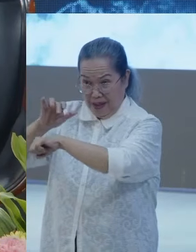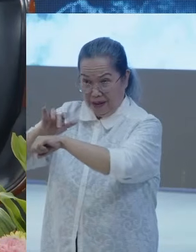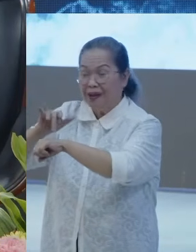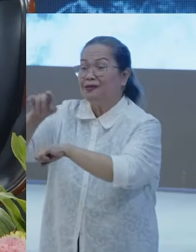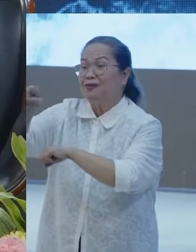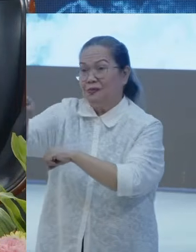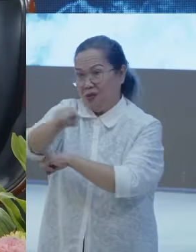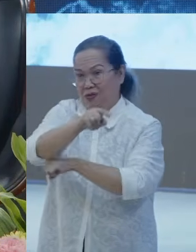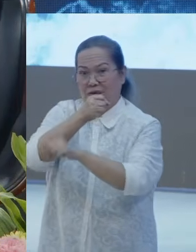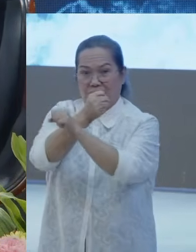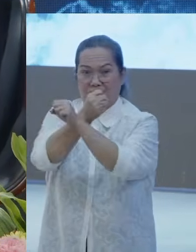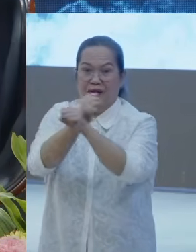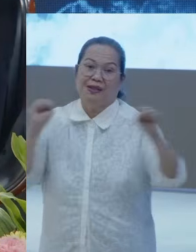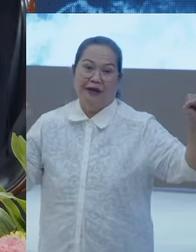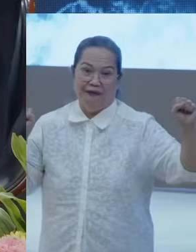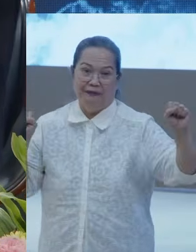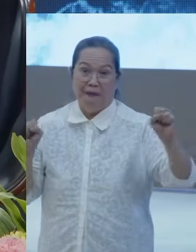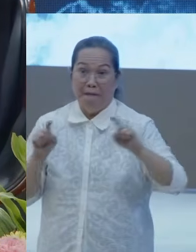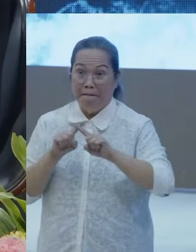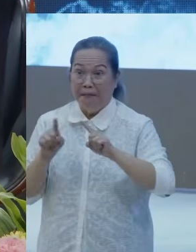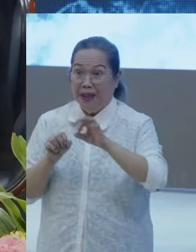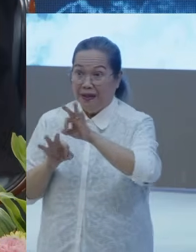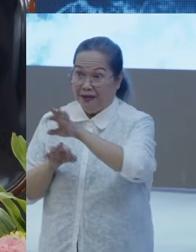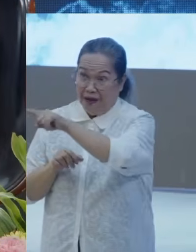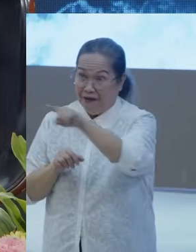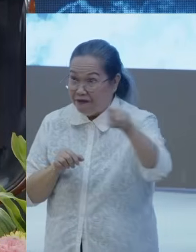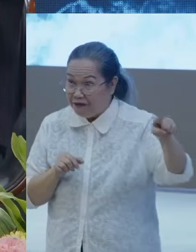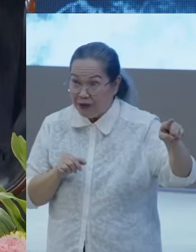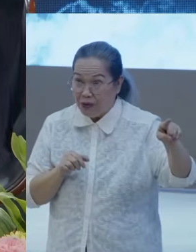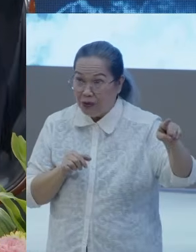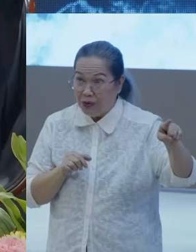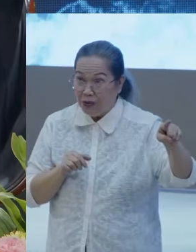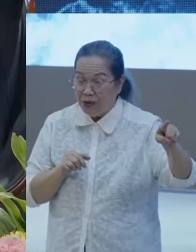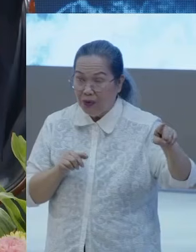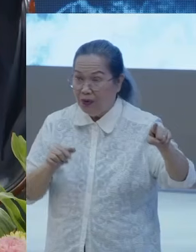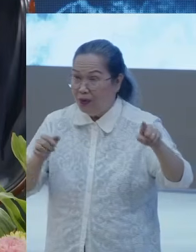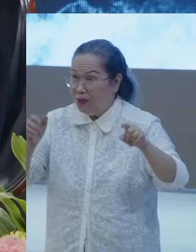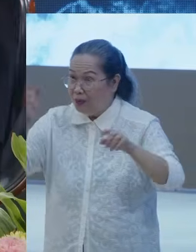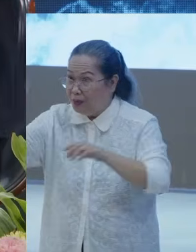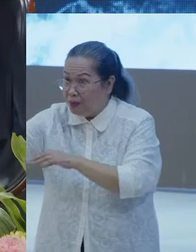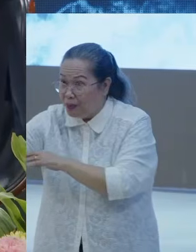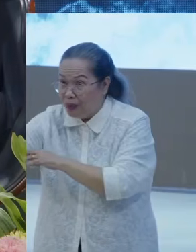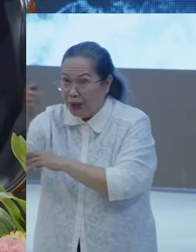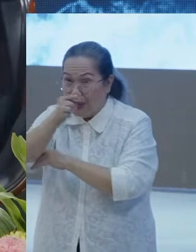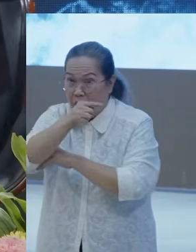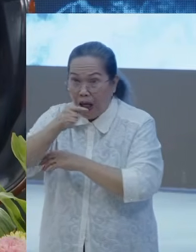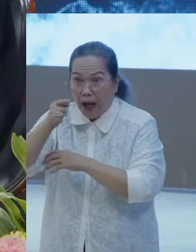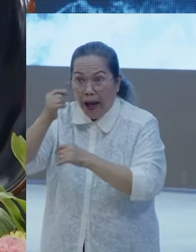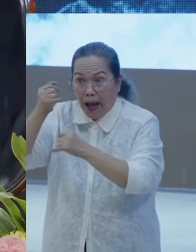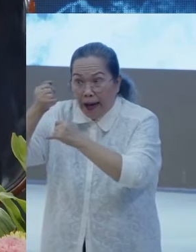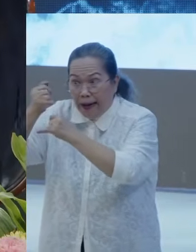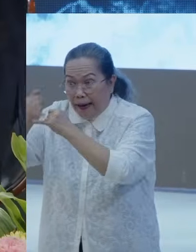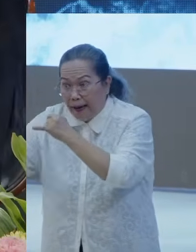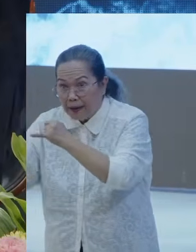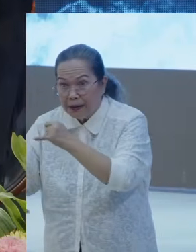maligtas. Pero kung yun ay ginawa niya lahat sa inyo, at in the end,